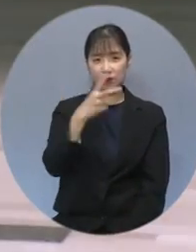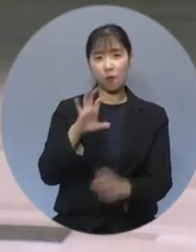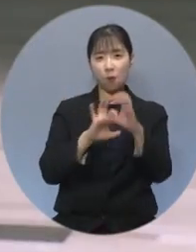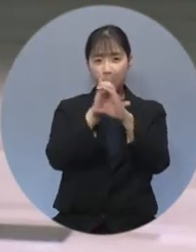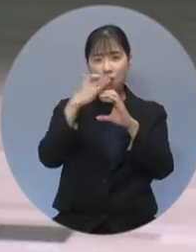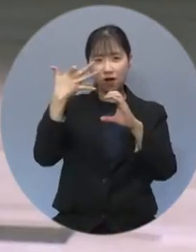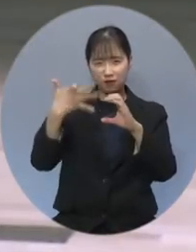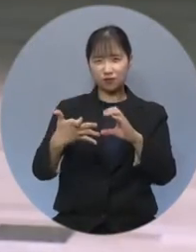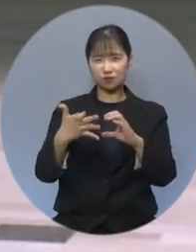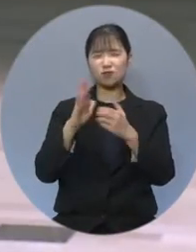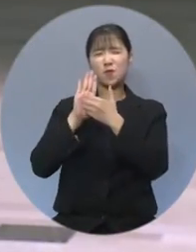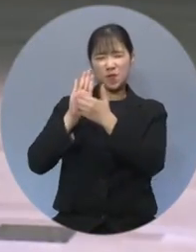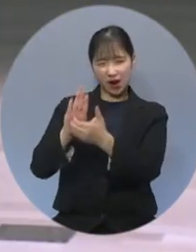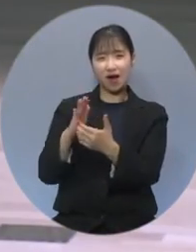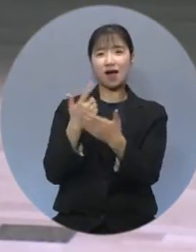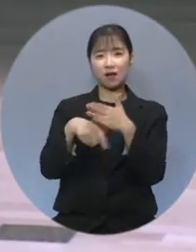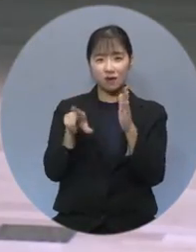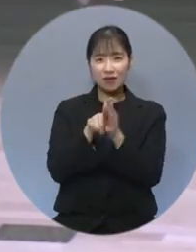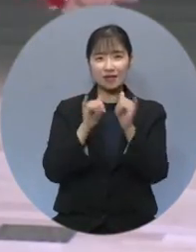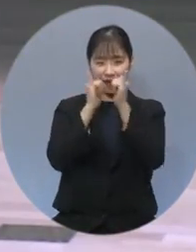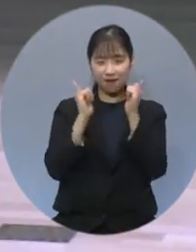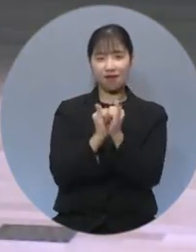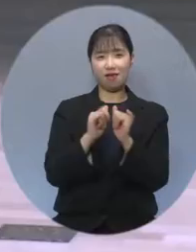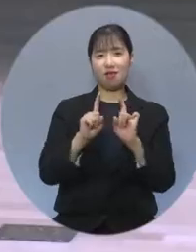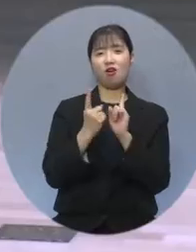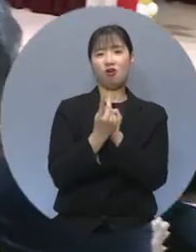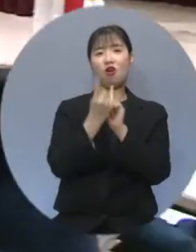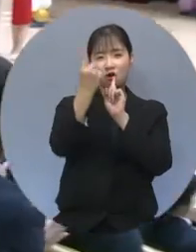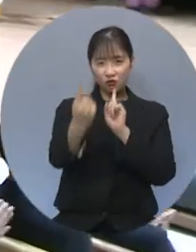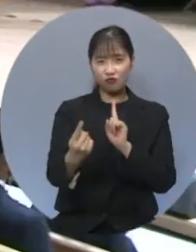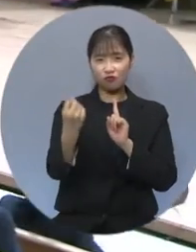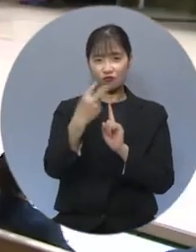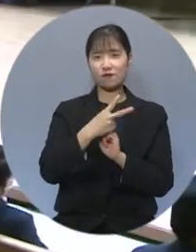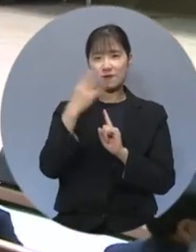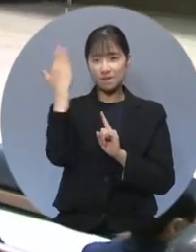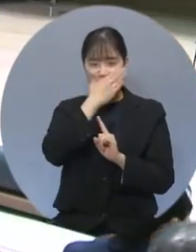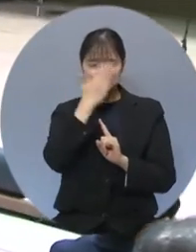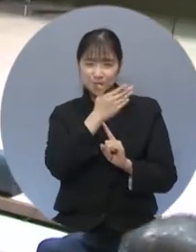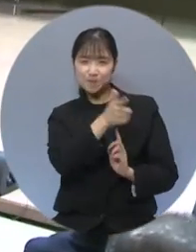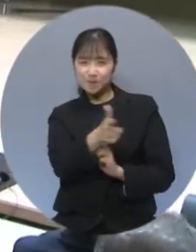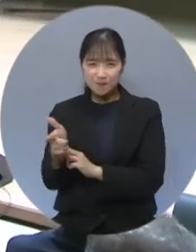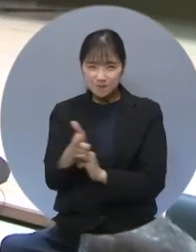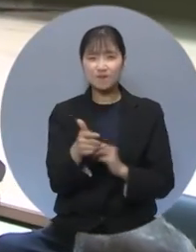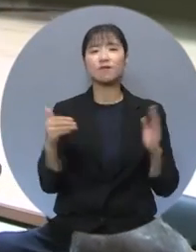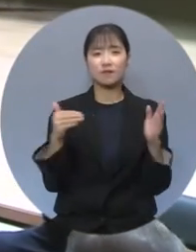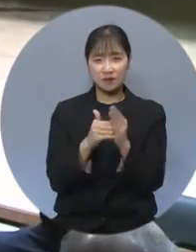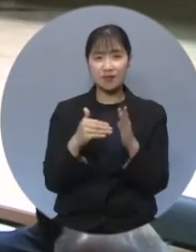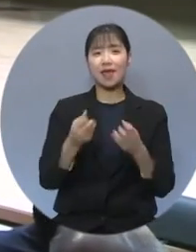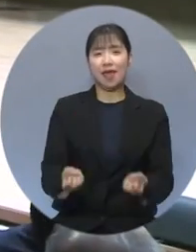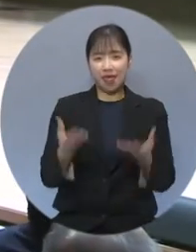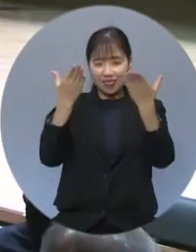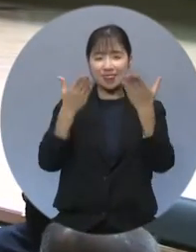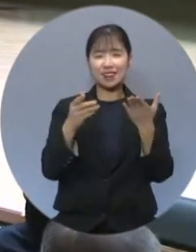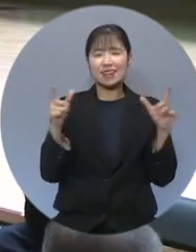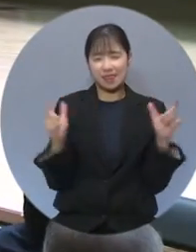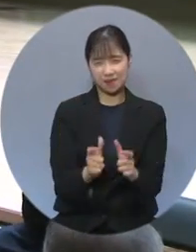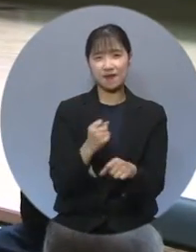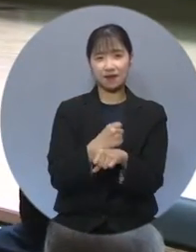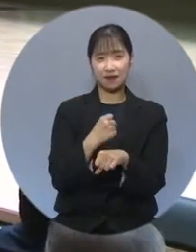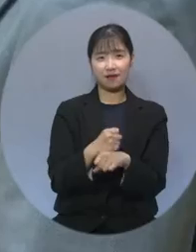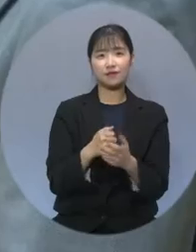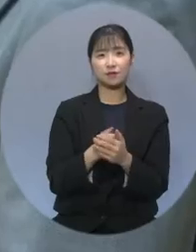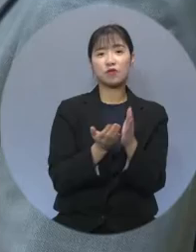코로나19 확산 예방 차원에서 사회적 거리두기와 방역수칙을 철저히 준수하여 행사를 축소 진행했고